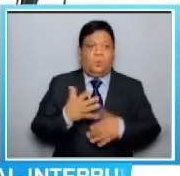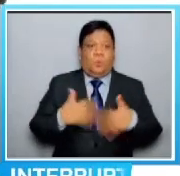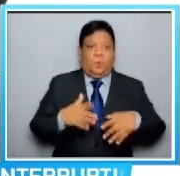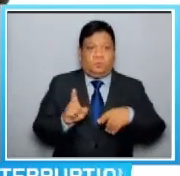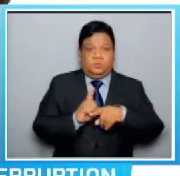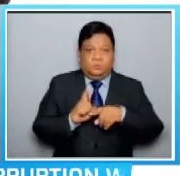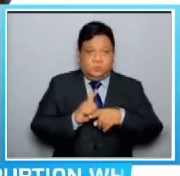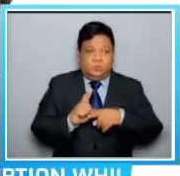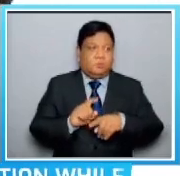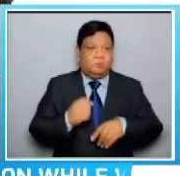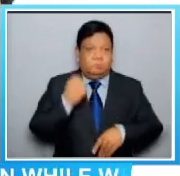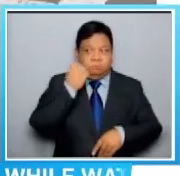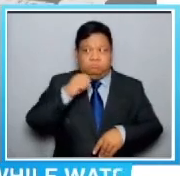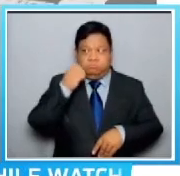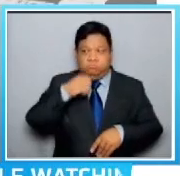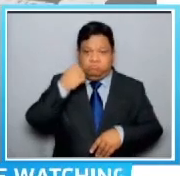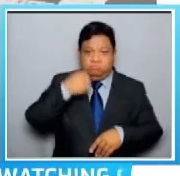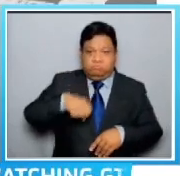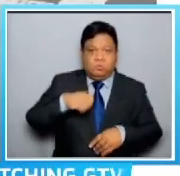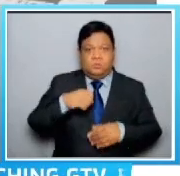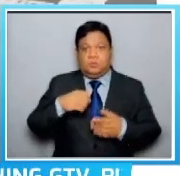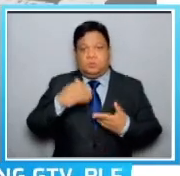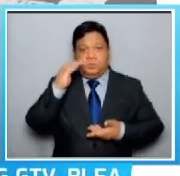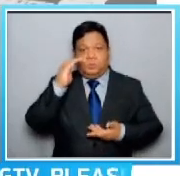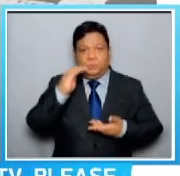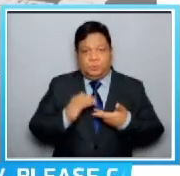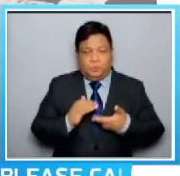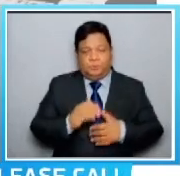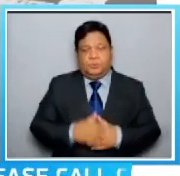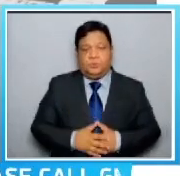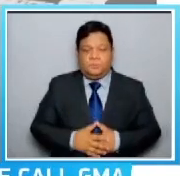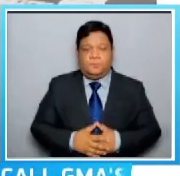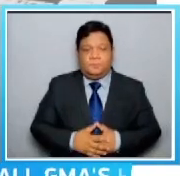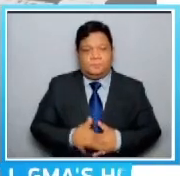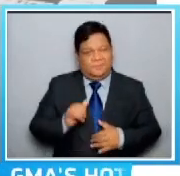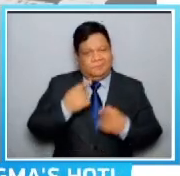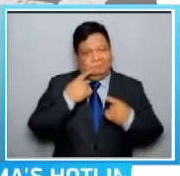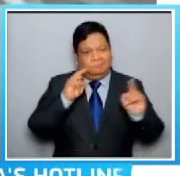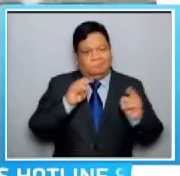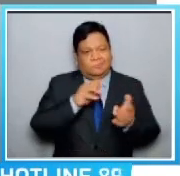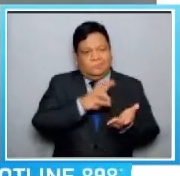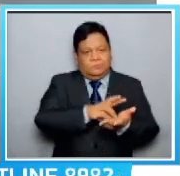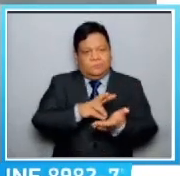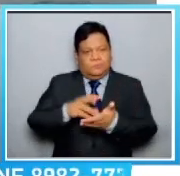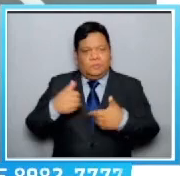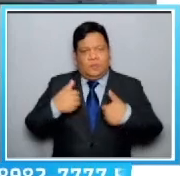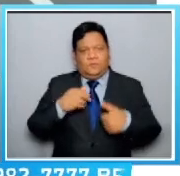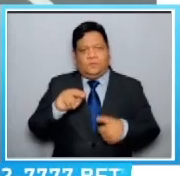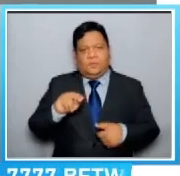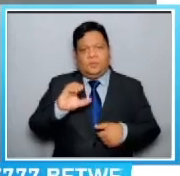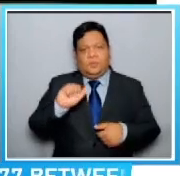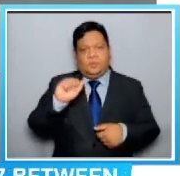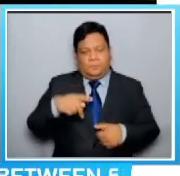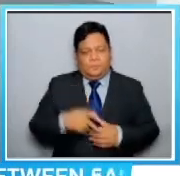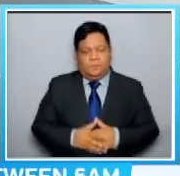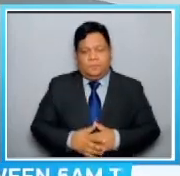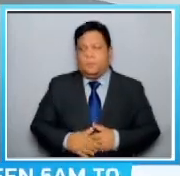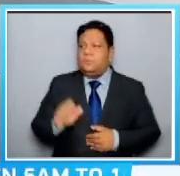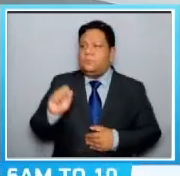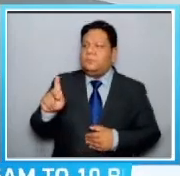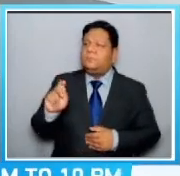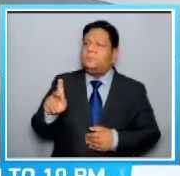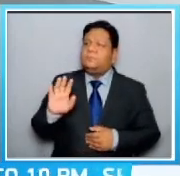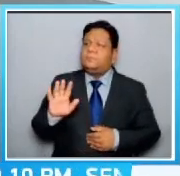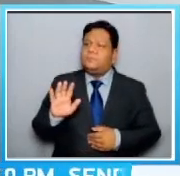pagpapa-implementa ng NCAP sa Quezon City, ganun na po yung naging epekto na doon po sa mga lokasyon kung saan may NCAP cameras. I understand, sir, no, tama ho